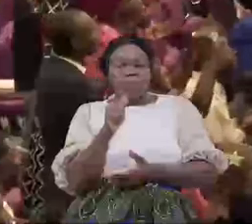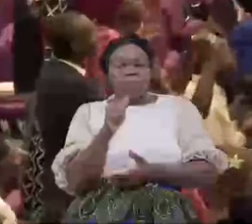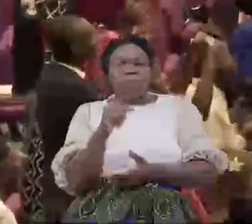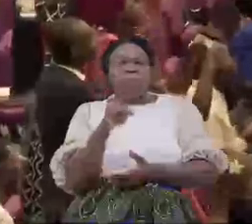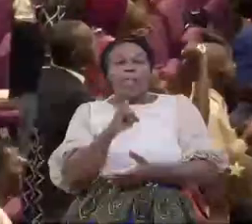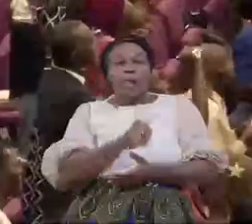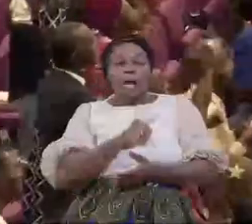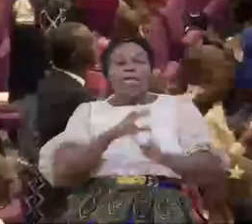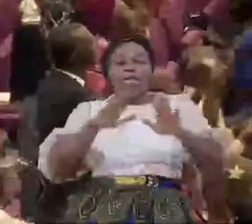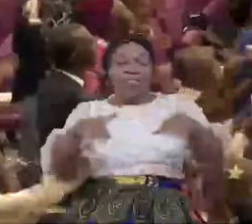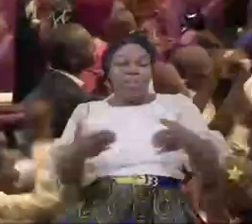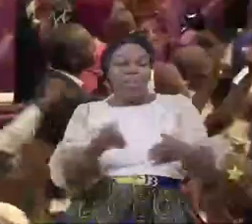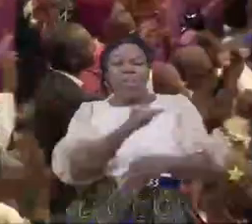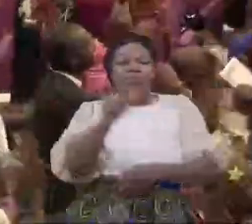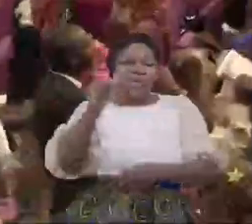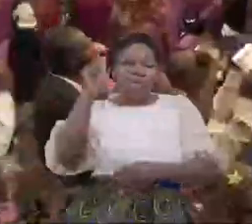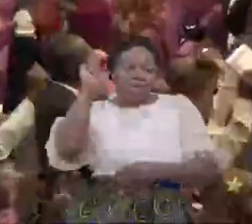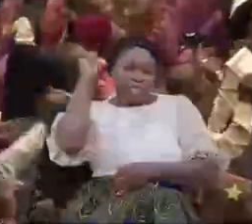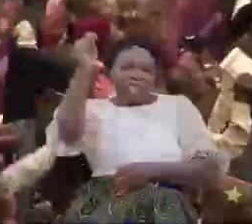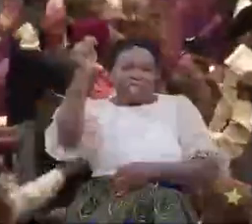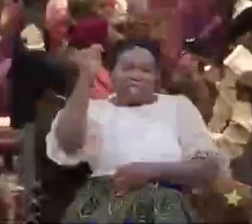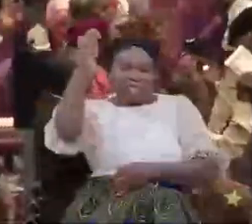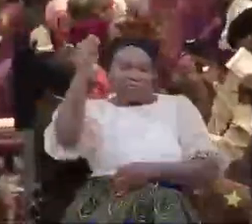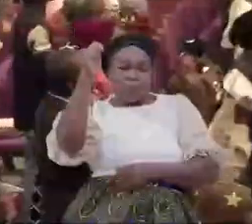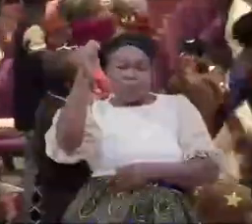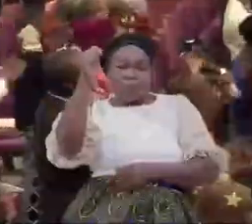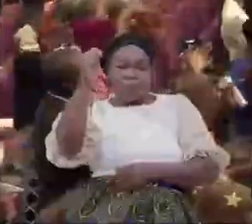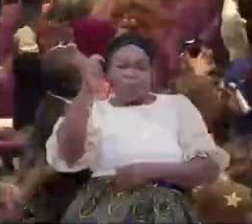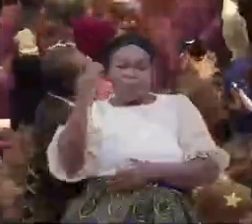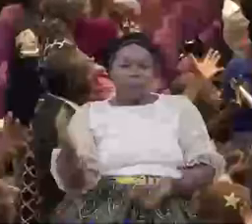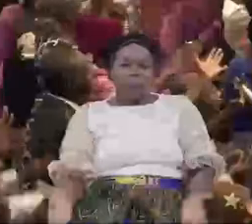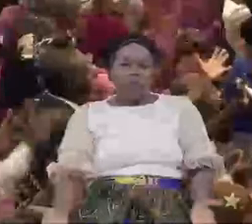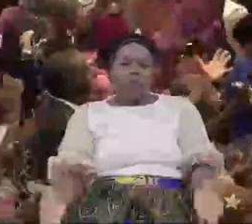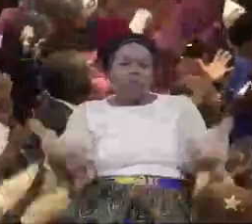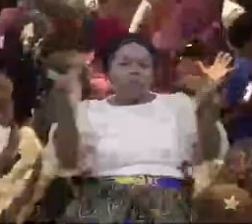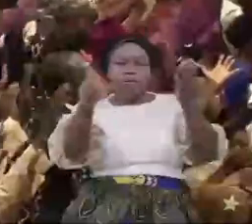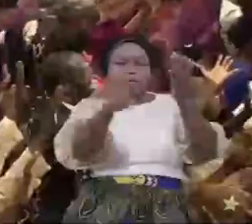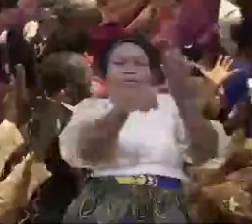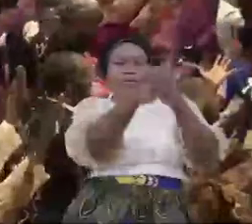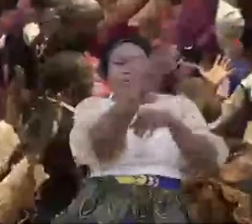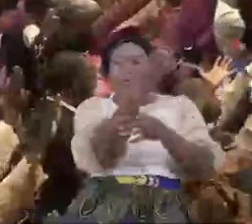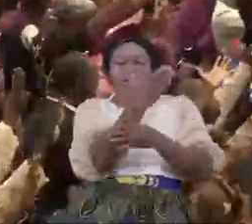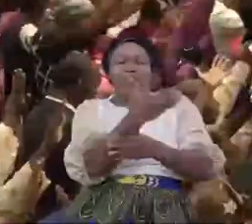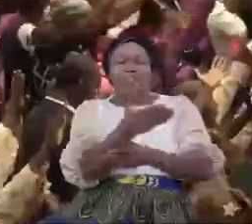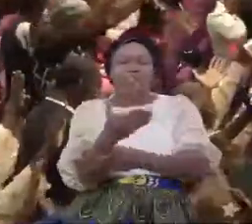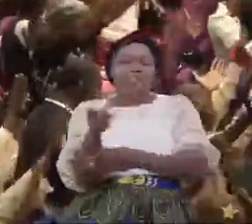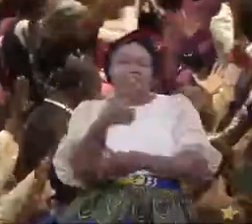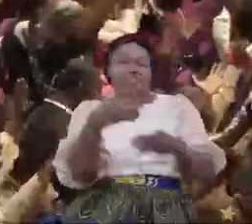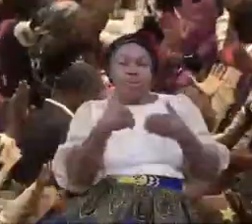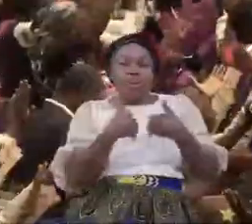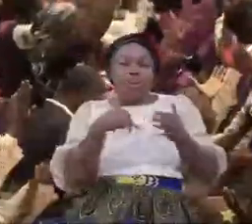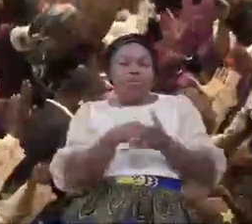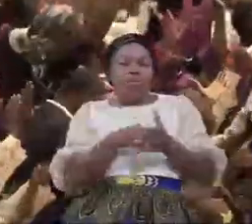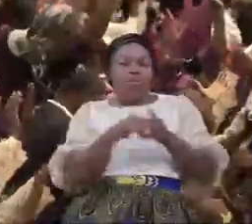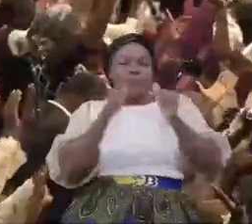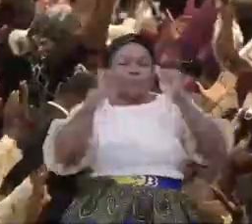C'est pourquoi je donne mon témoignage. Levez ces mains-là. Vous l'avez reçu. Vous l'avez reçu. Père,